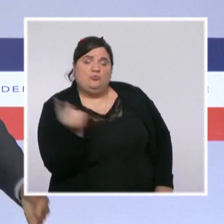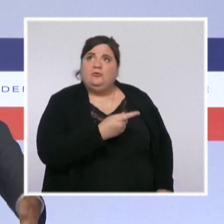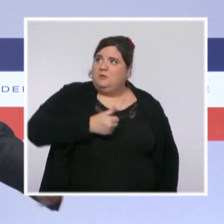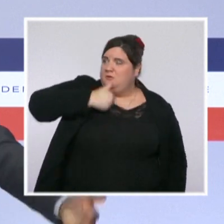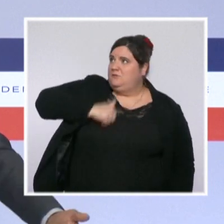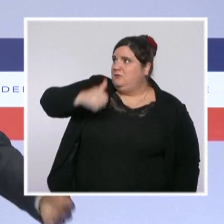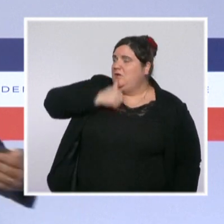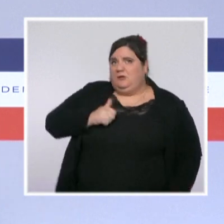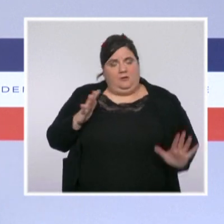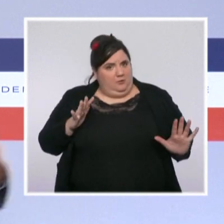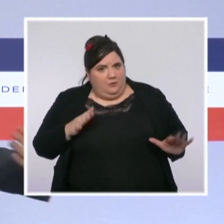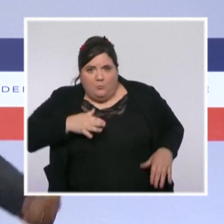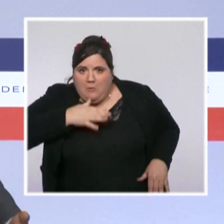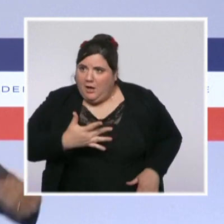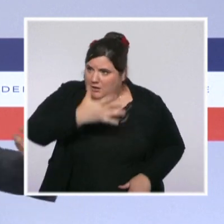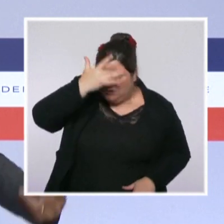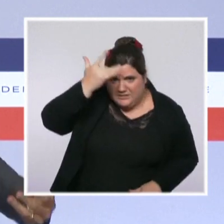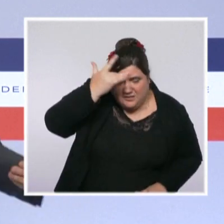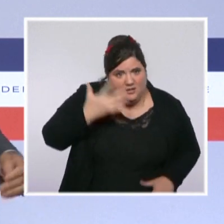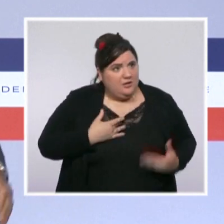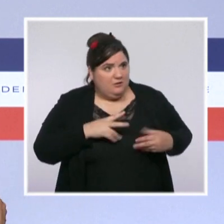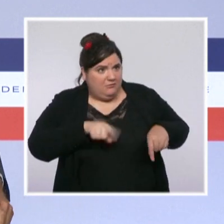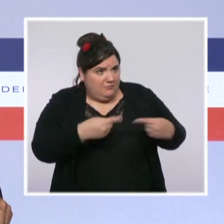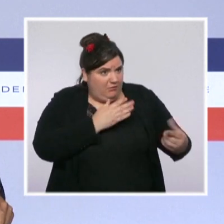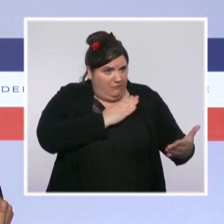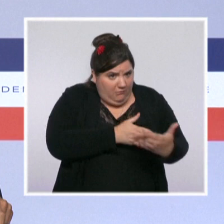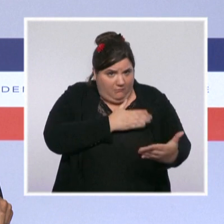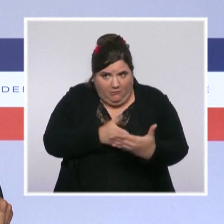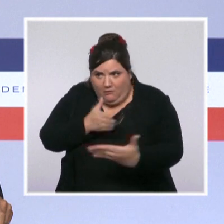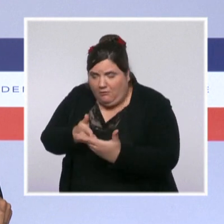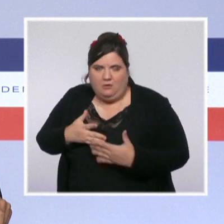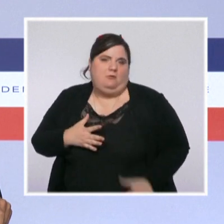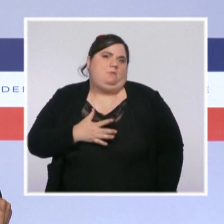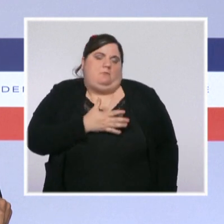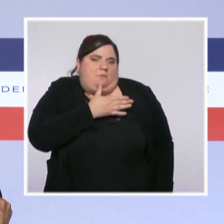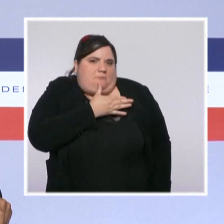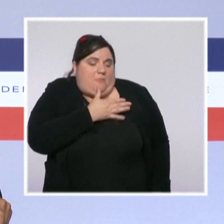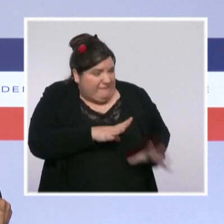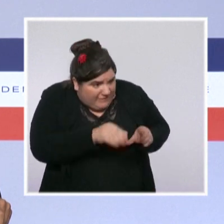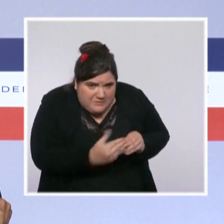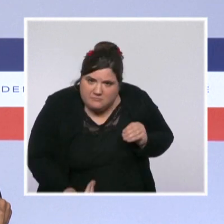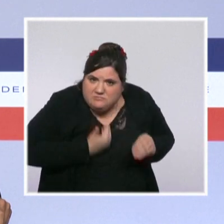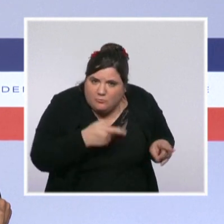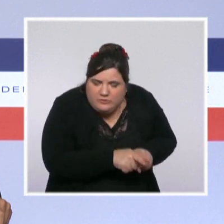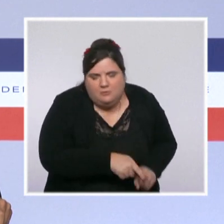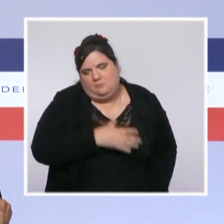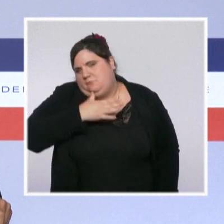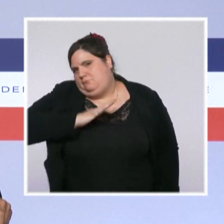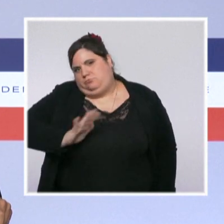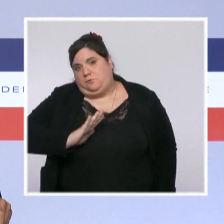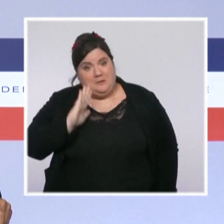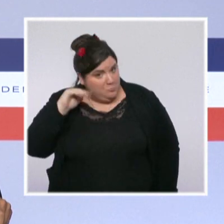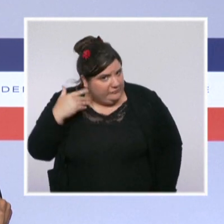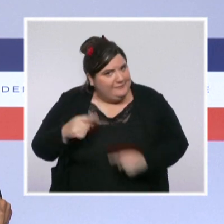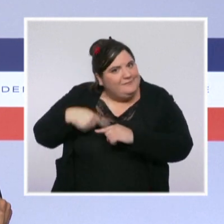imposer à eux et à leurs familles un été infernal en raison du pass sanitaire. C'est la raison pour laquelle le ministre de la Santé échangera aujourd'hui avec